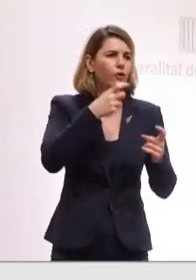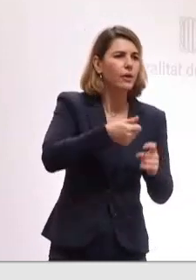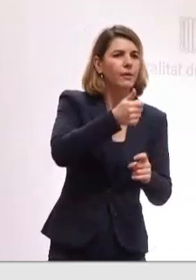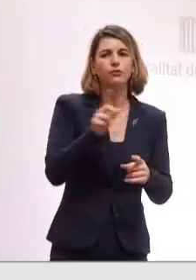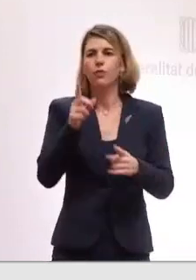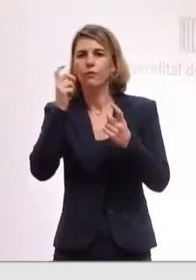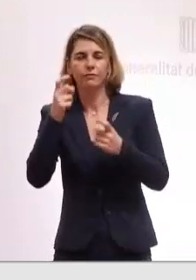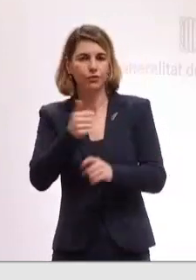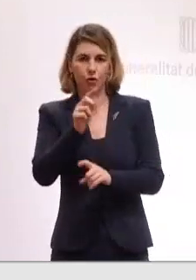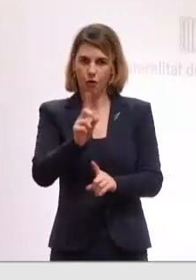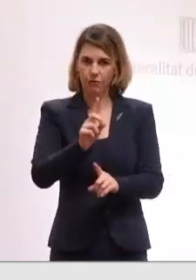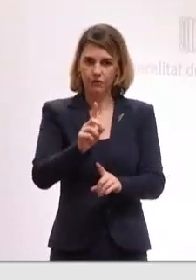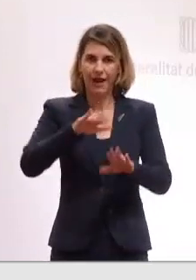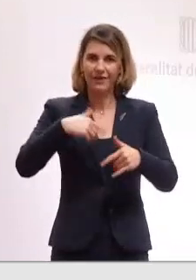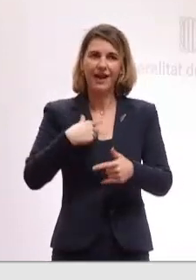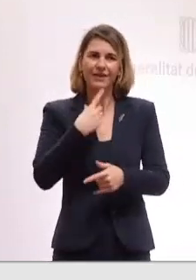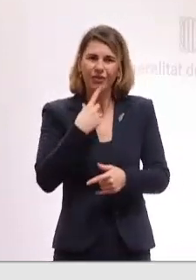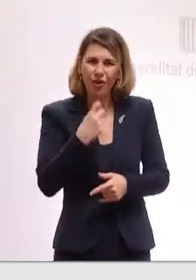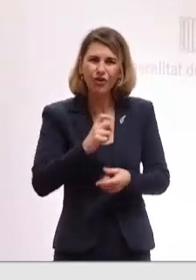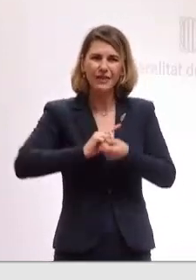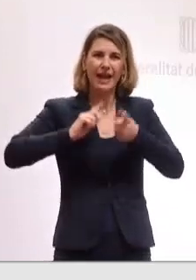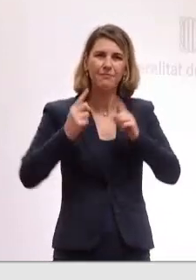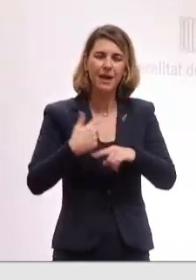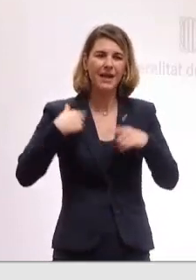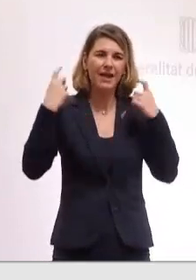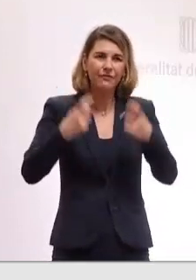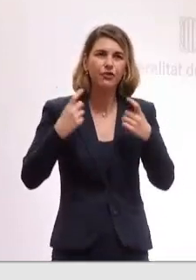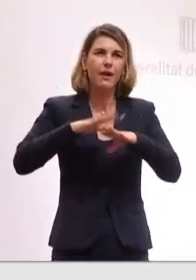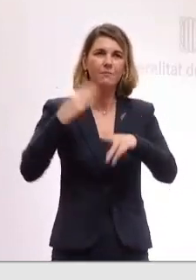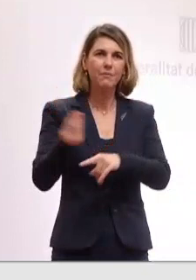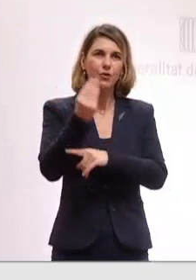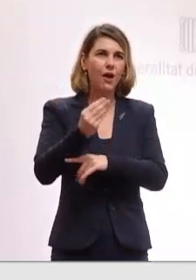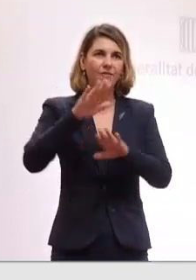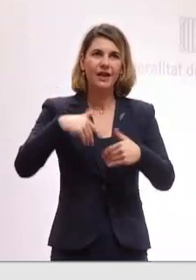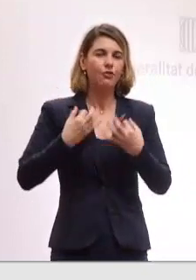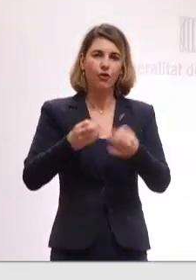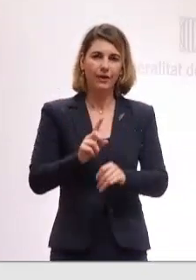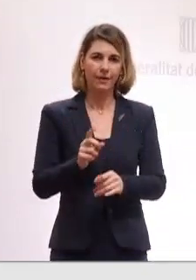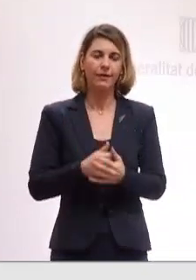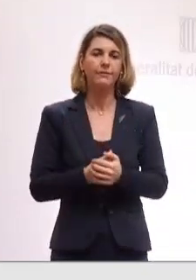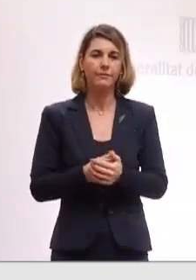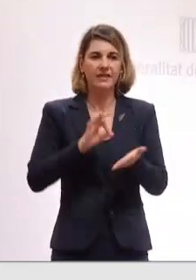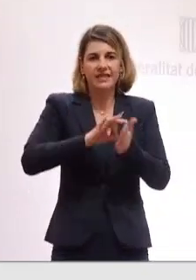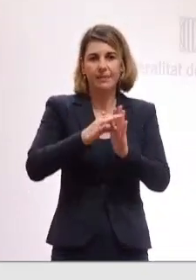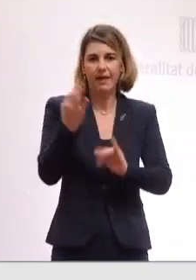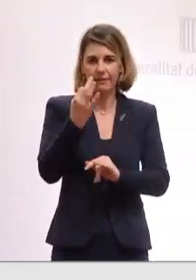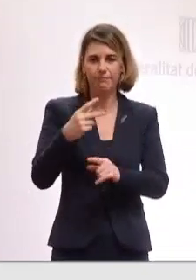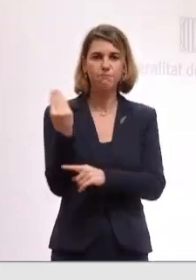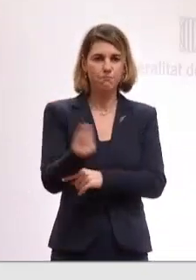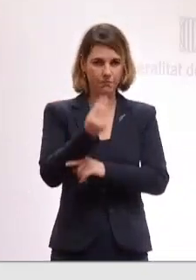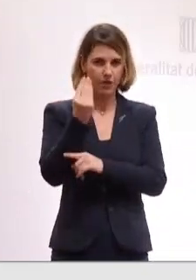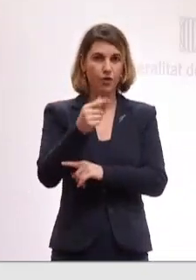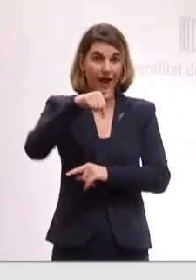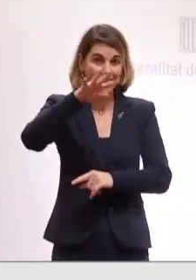en canvi, és resistent a augmentar la part d'aquest esforç per la millora del sistema. Aquí a